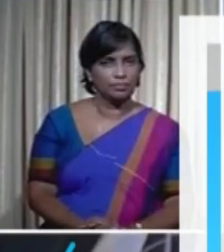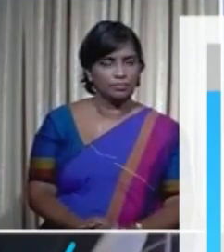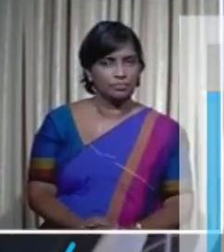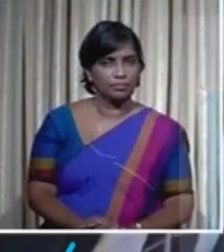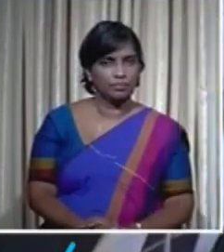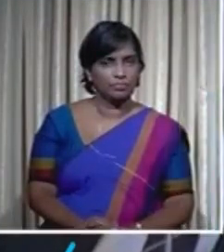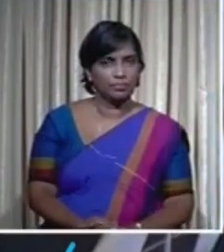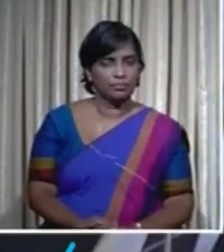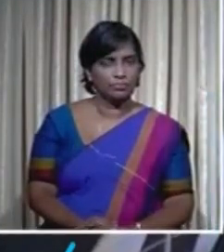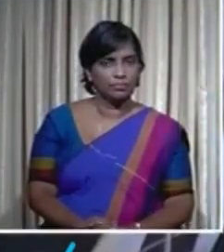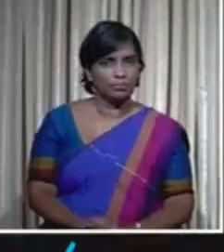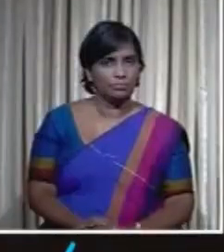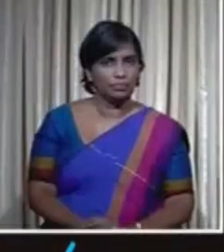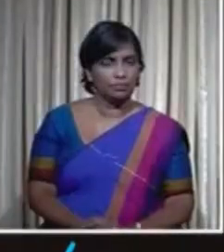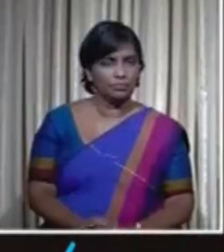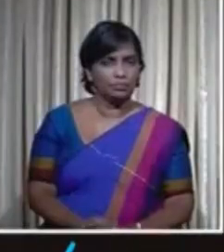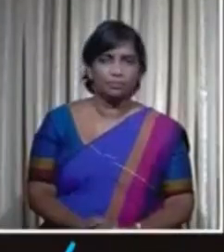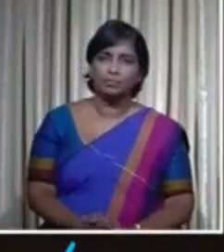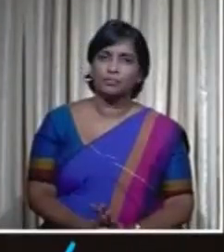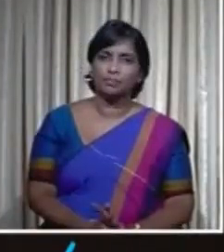பலபானே